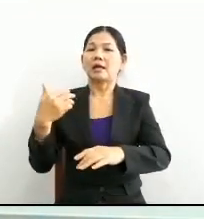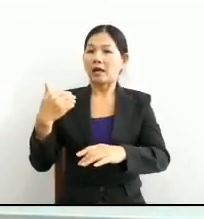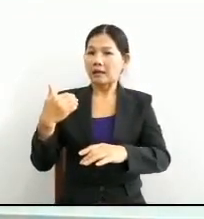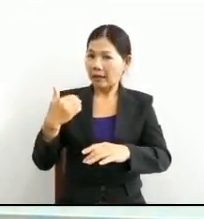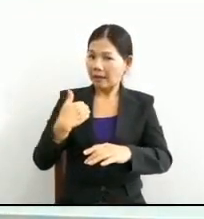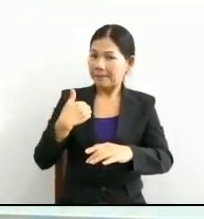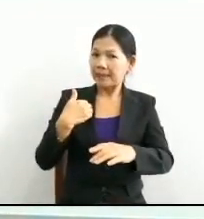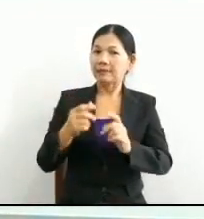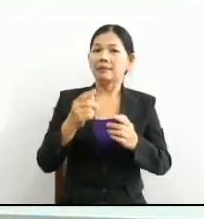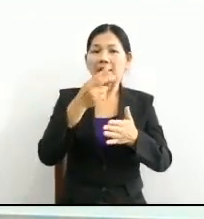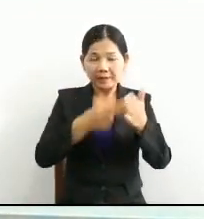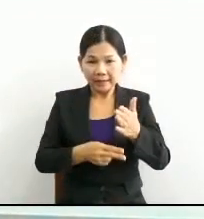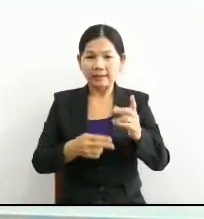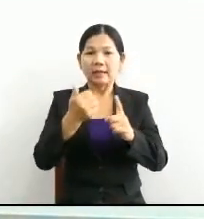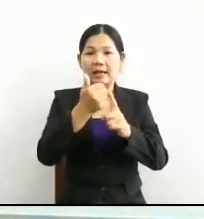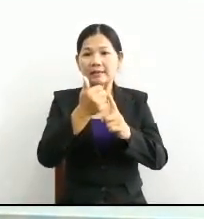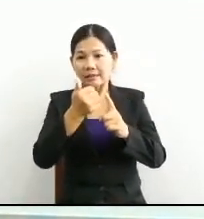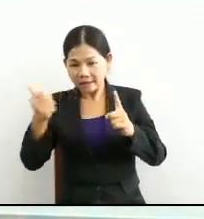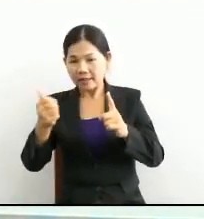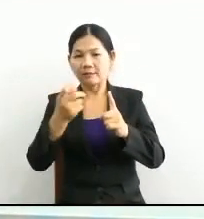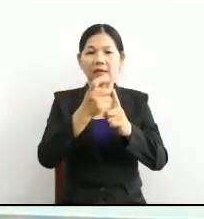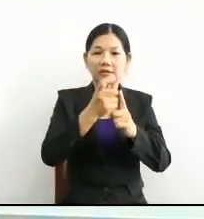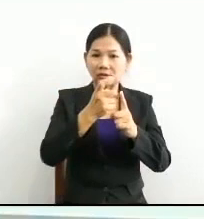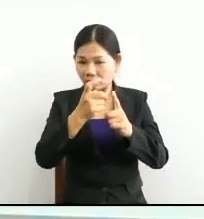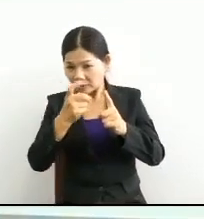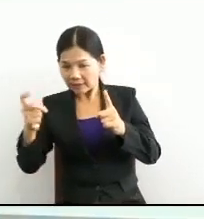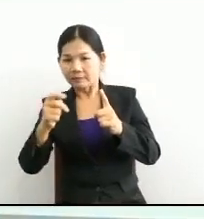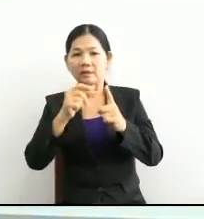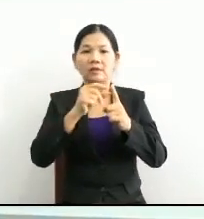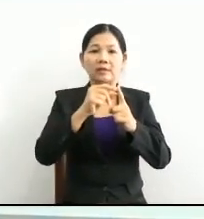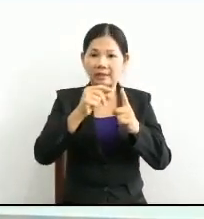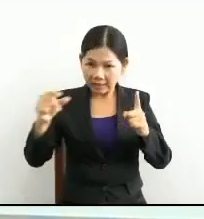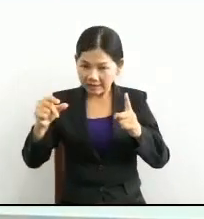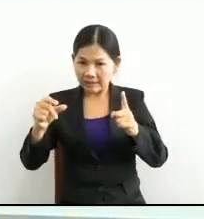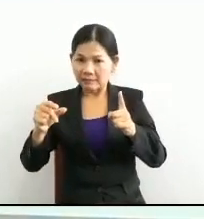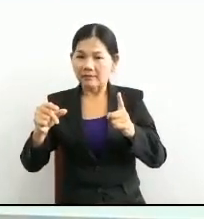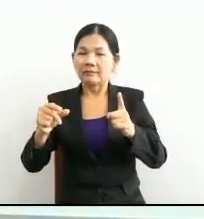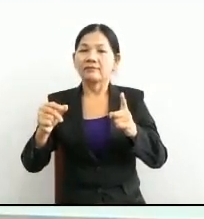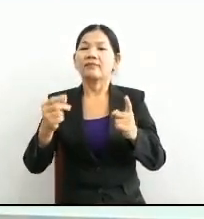tả cật mà gón cật mũi này tì nè rẽ xà